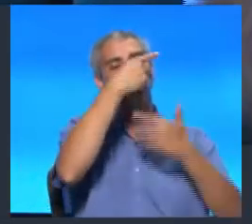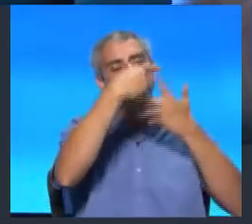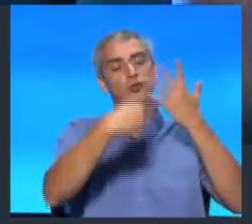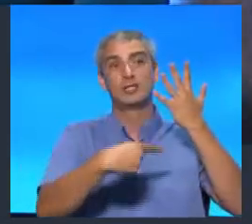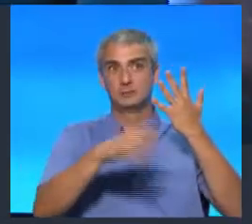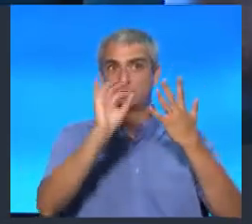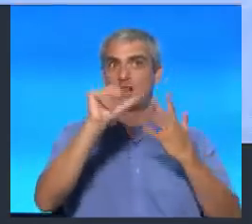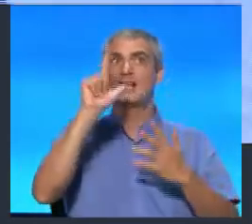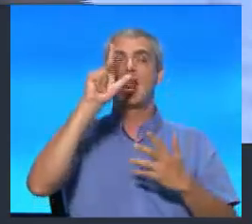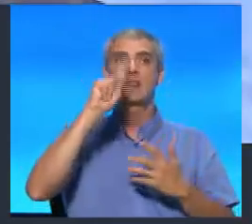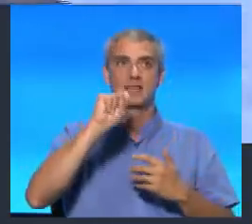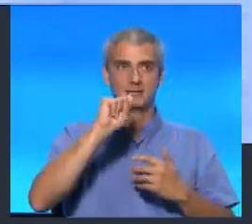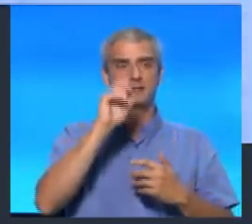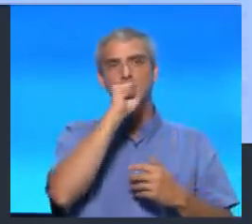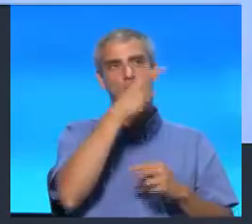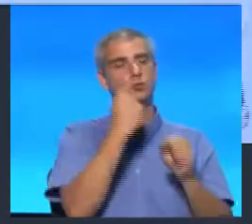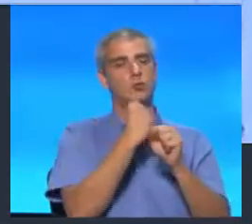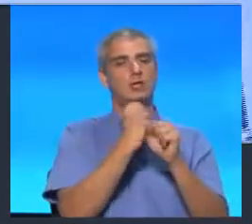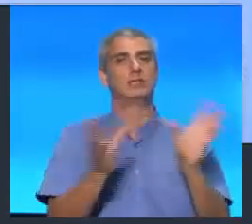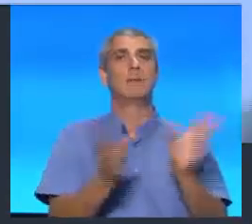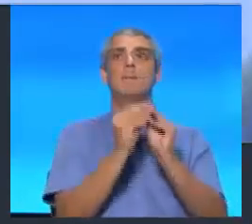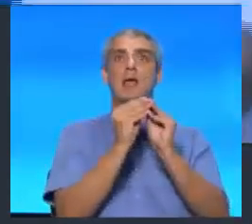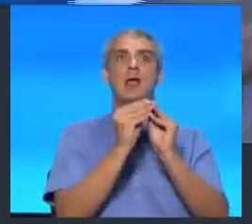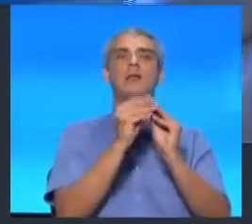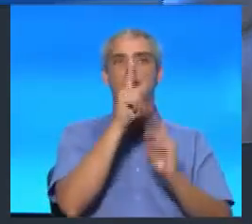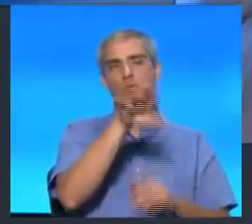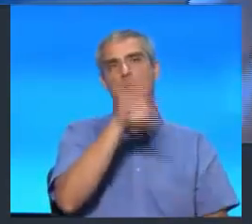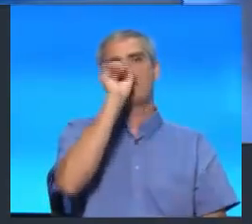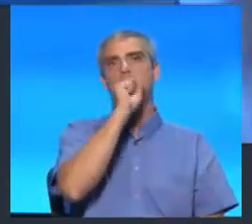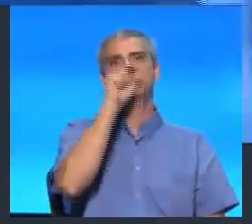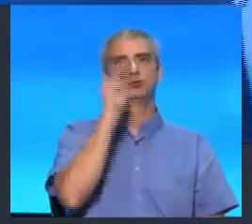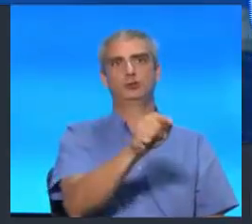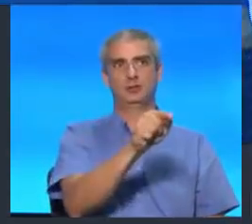של אילנית, שיר שיבצע איתה לבמה, גם הוא בחר בשיר הזה.